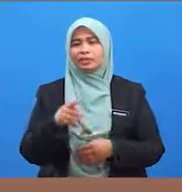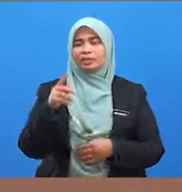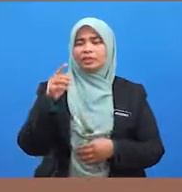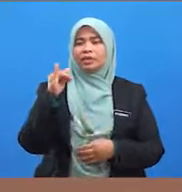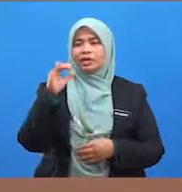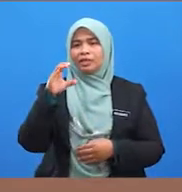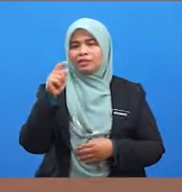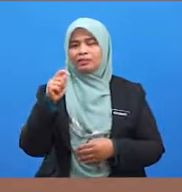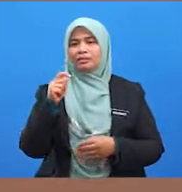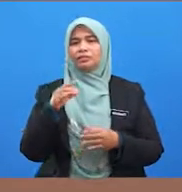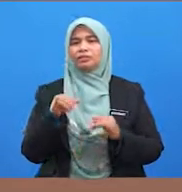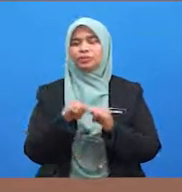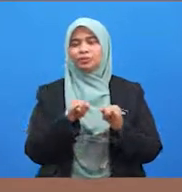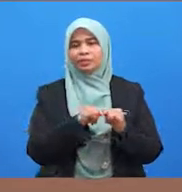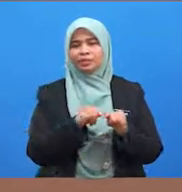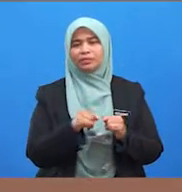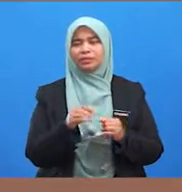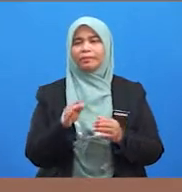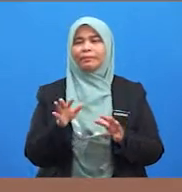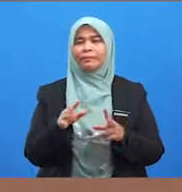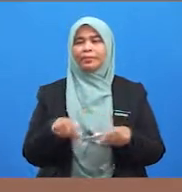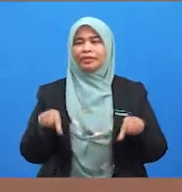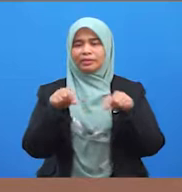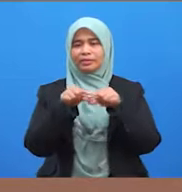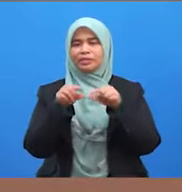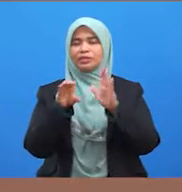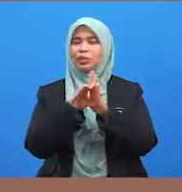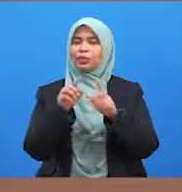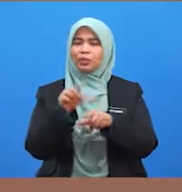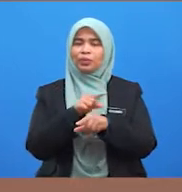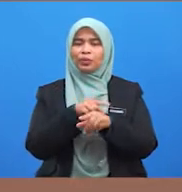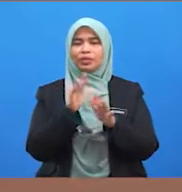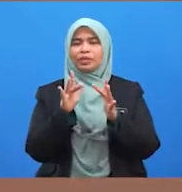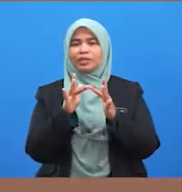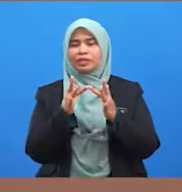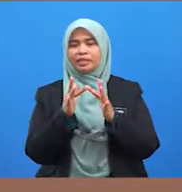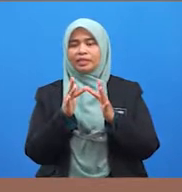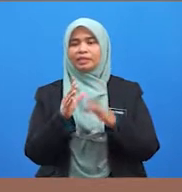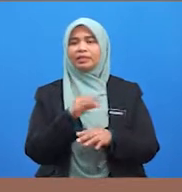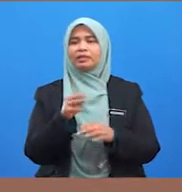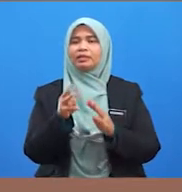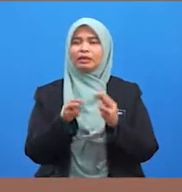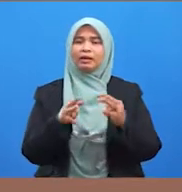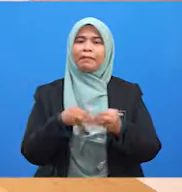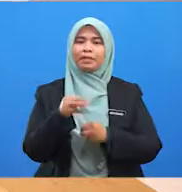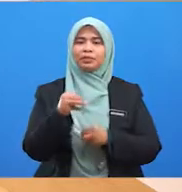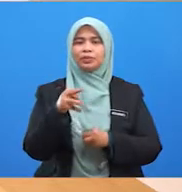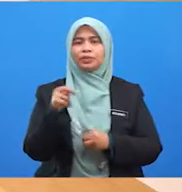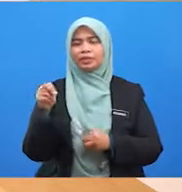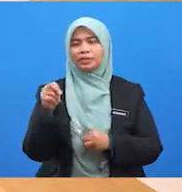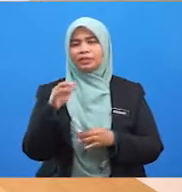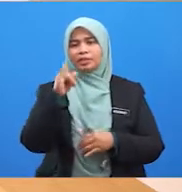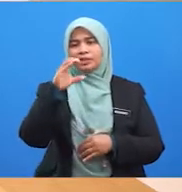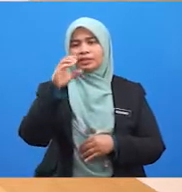pembangunan ekonomi melalui penggunaan internet, telekonferensi dan kemajuan ICT.